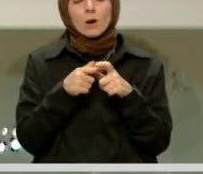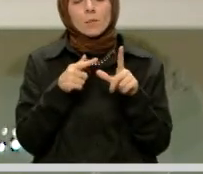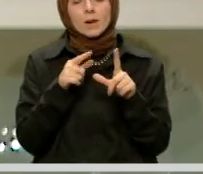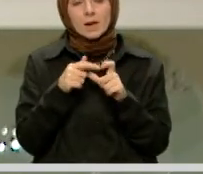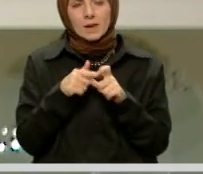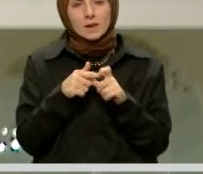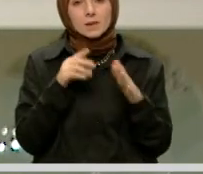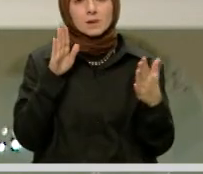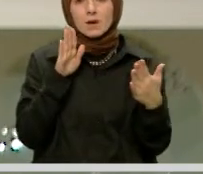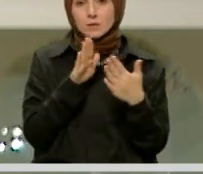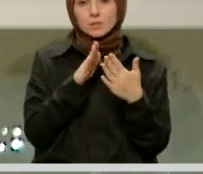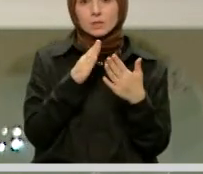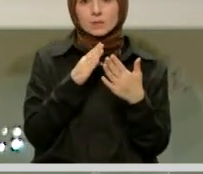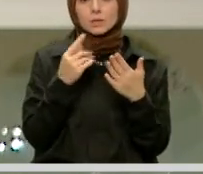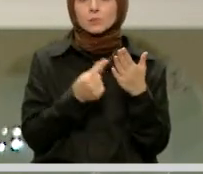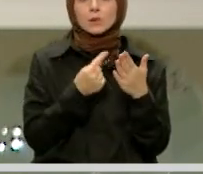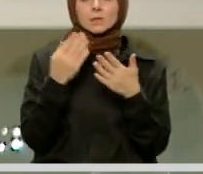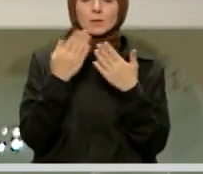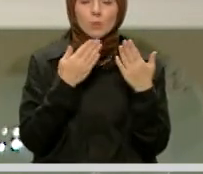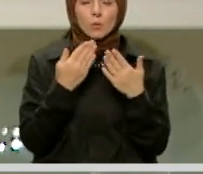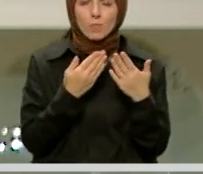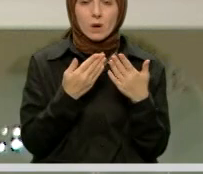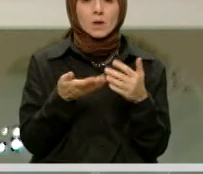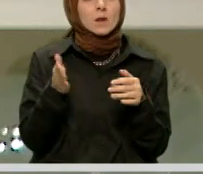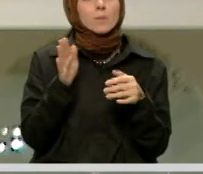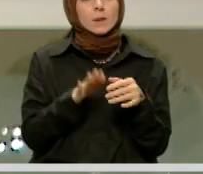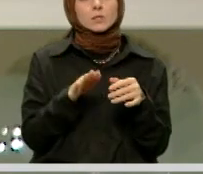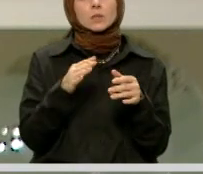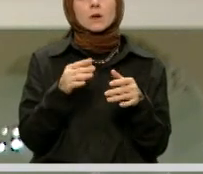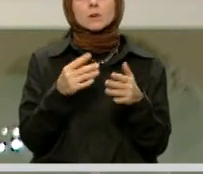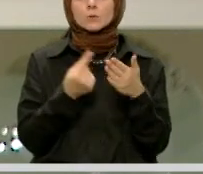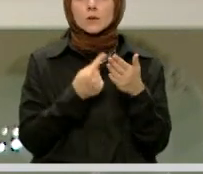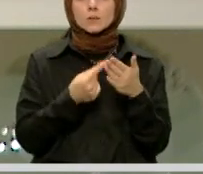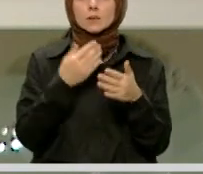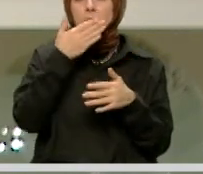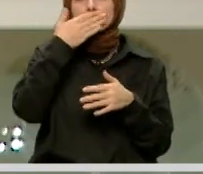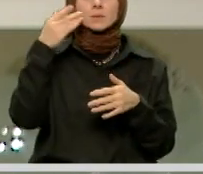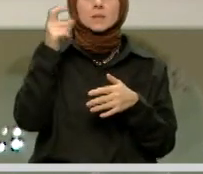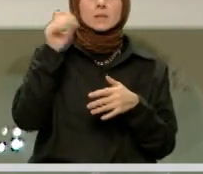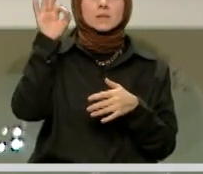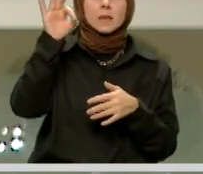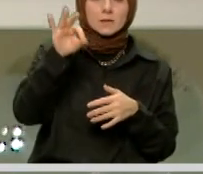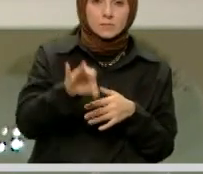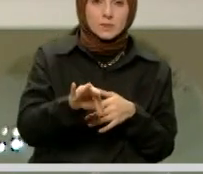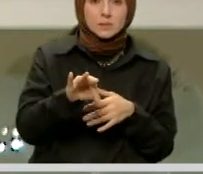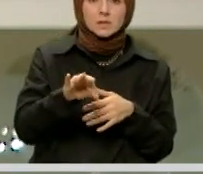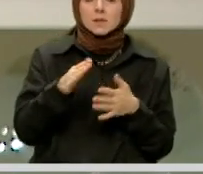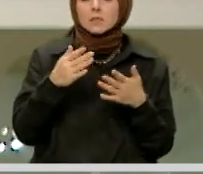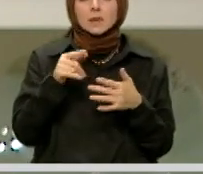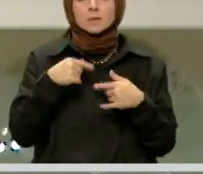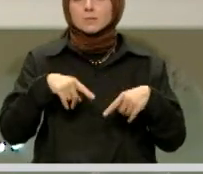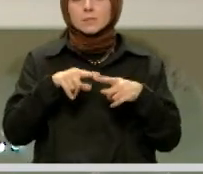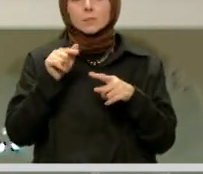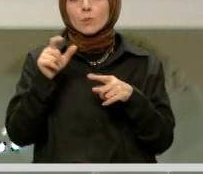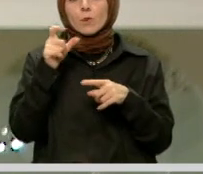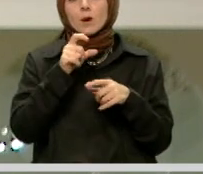Kur'an-ı Kerim'in Ramazan ayında indirilmiş olması. O yüzden Ramazan ayının çok daha mübarek kılınmış bir ay olması. Bizim bu ay içerisinde Kur'an-ı